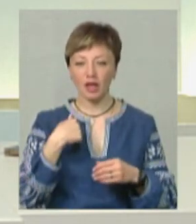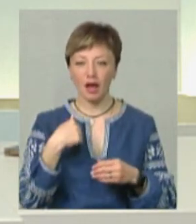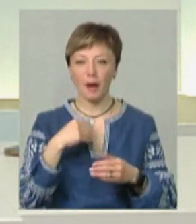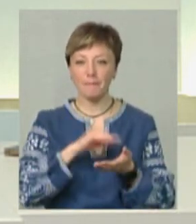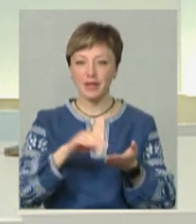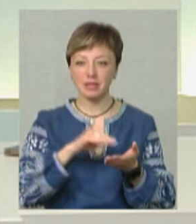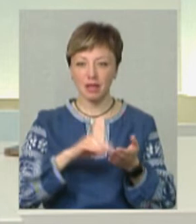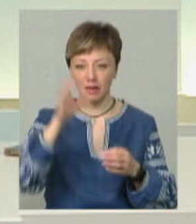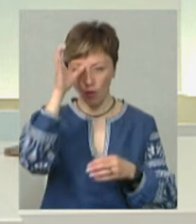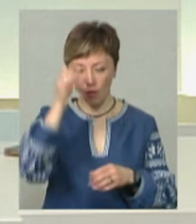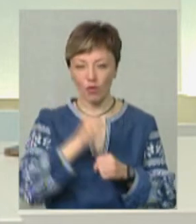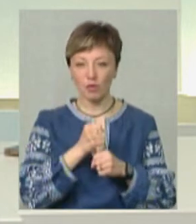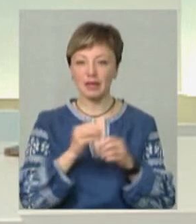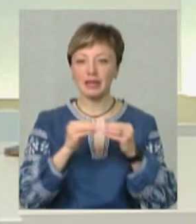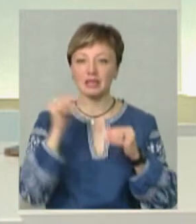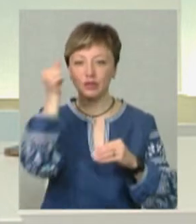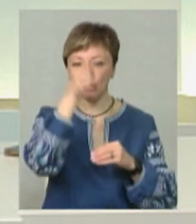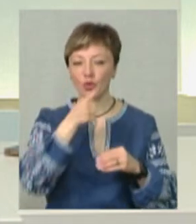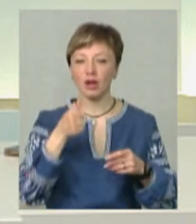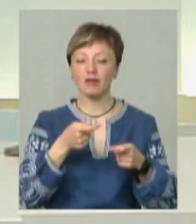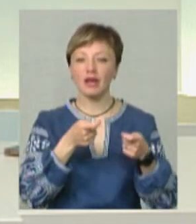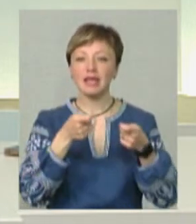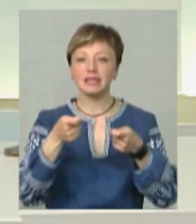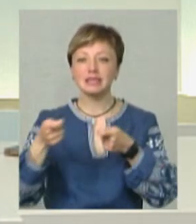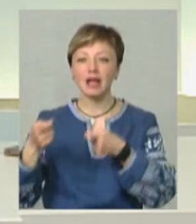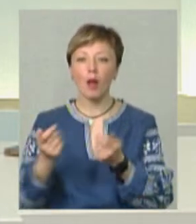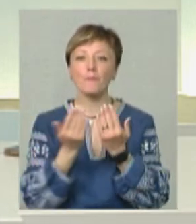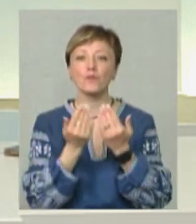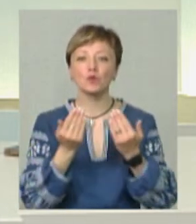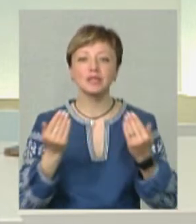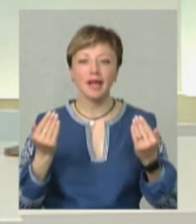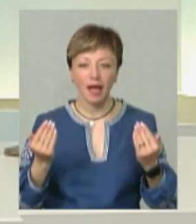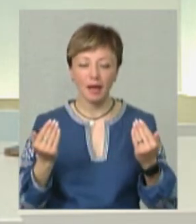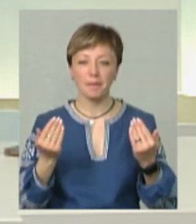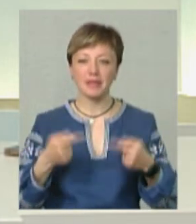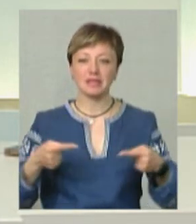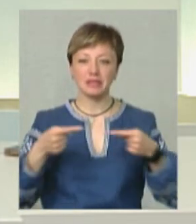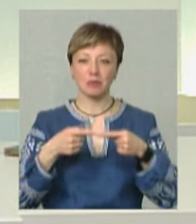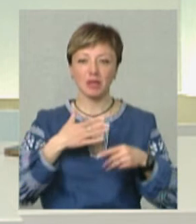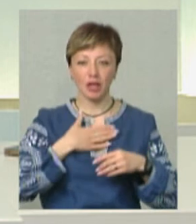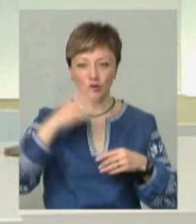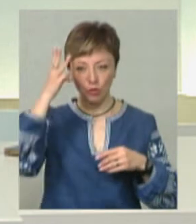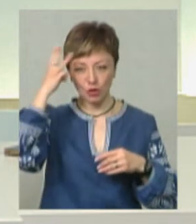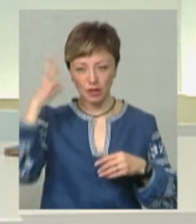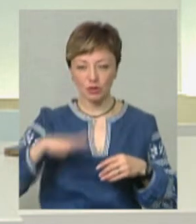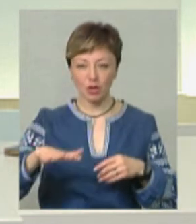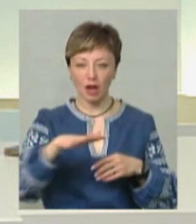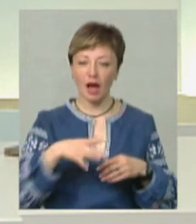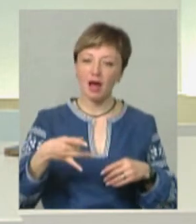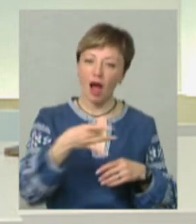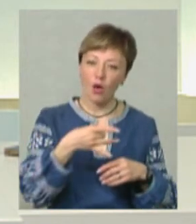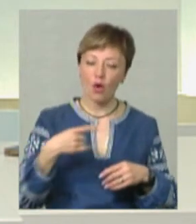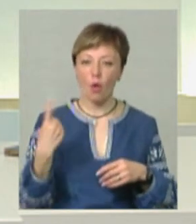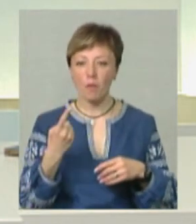цю наукову роботу. 10 років їздила музеями. Музеями саме нашого Подільського краю. Це районні,